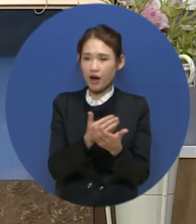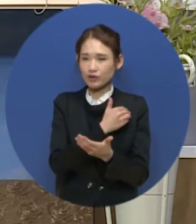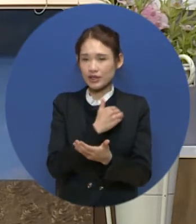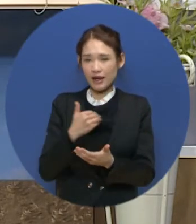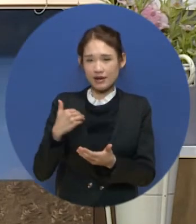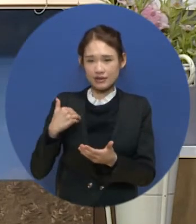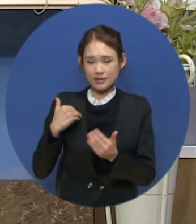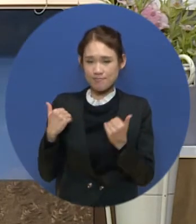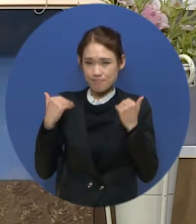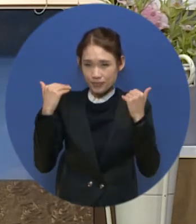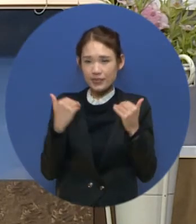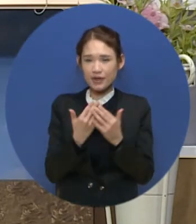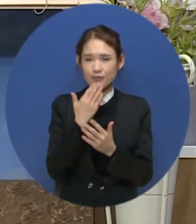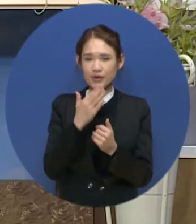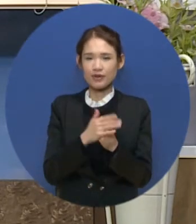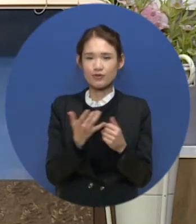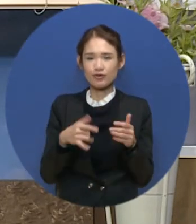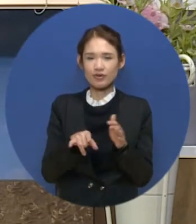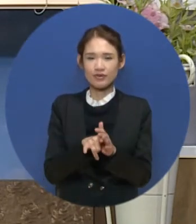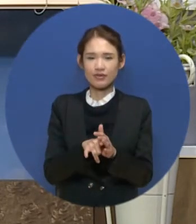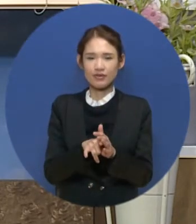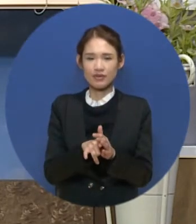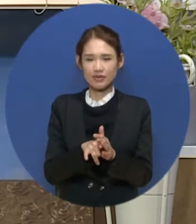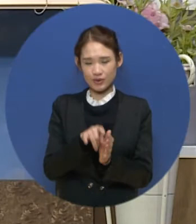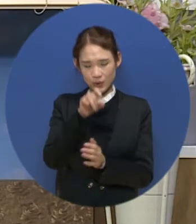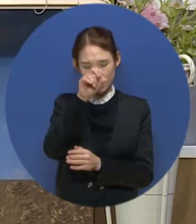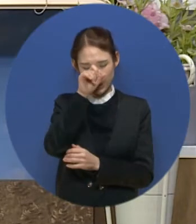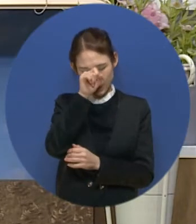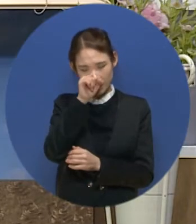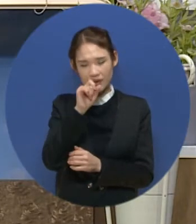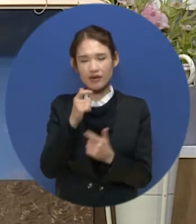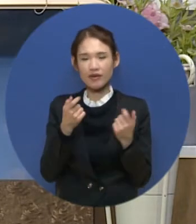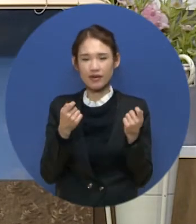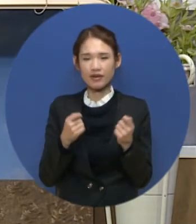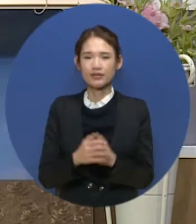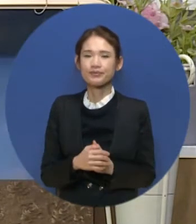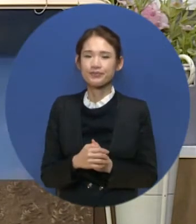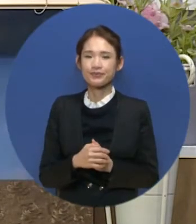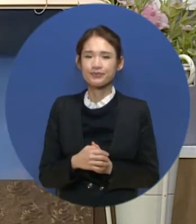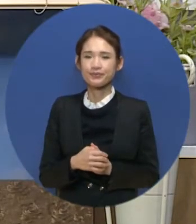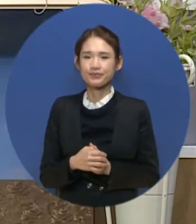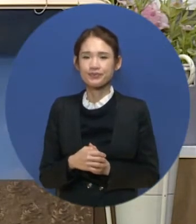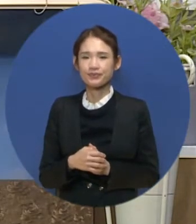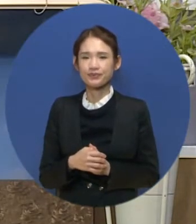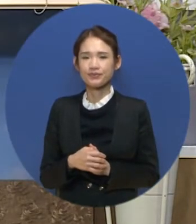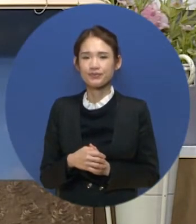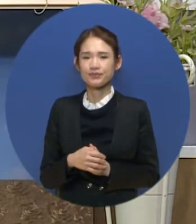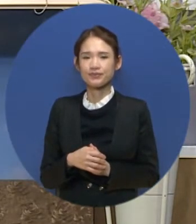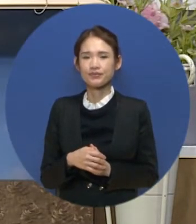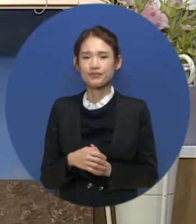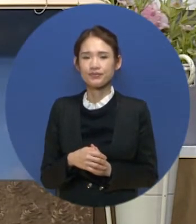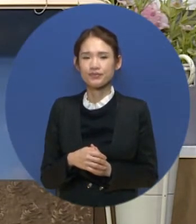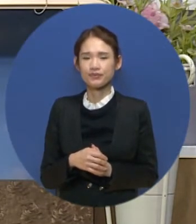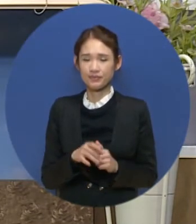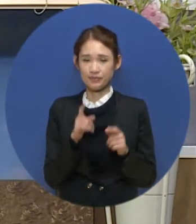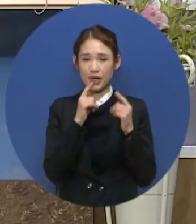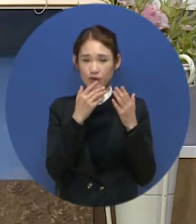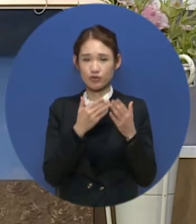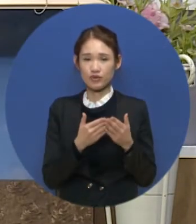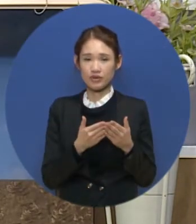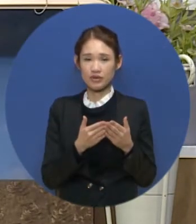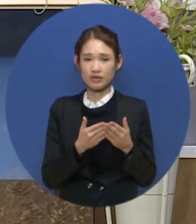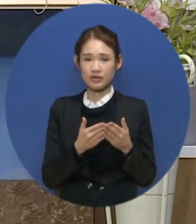수 있다는 점에서 또 굉장히 또 이점이 있는 것 같은데요. 네네. 이 말씀하신 그런